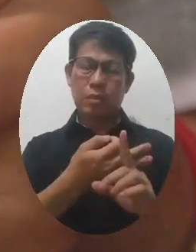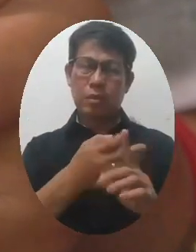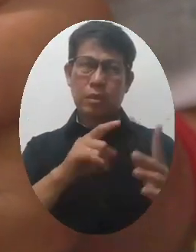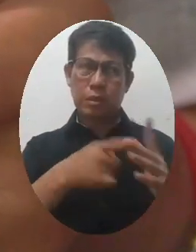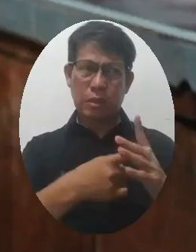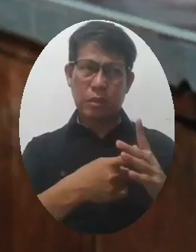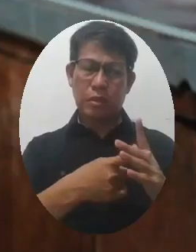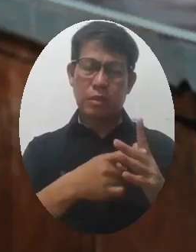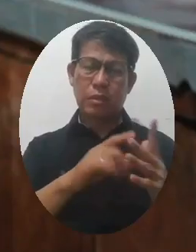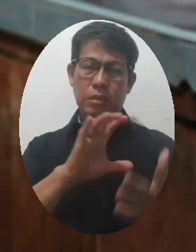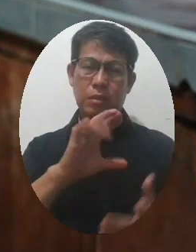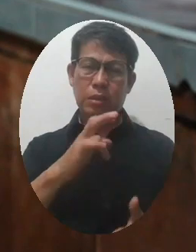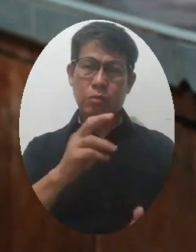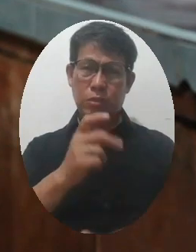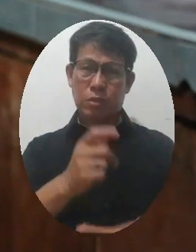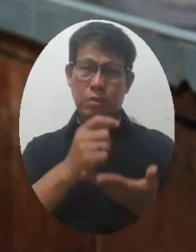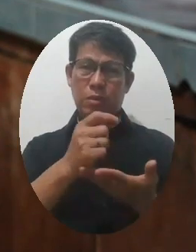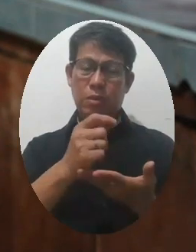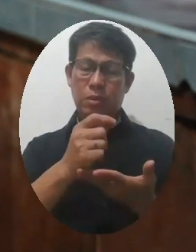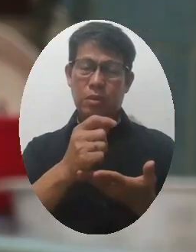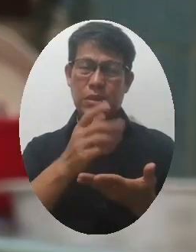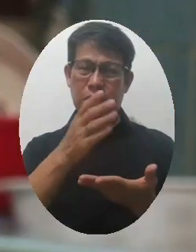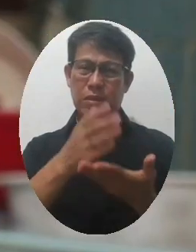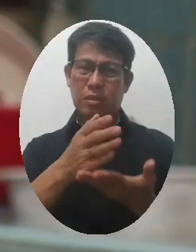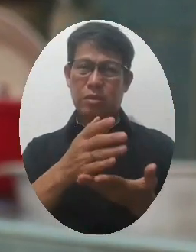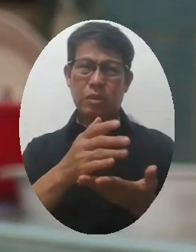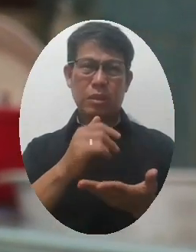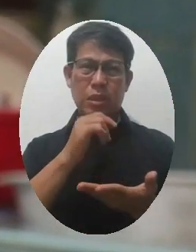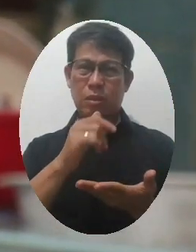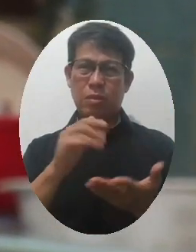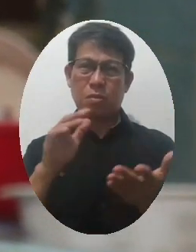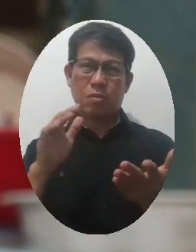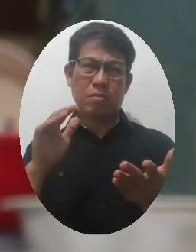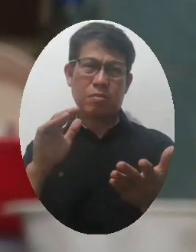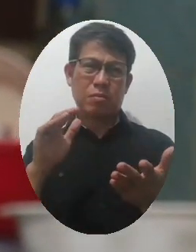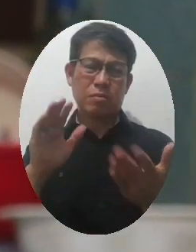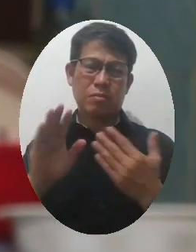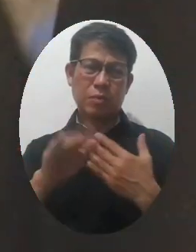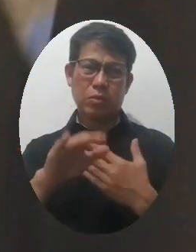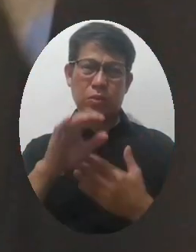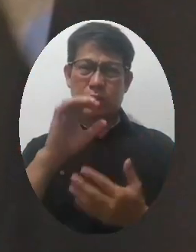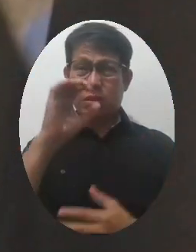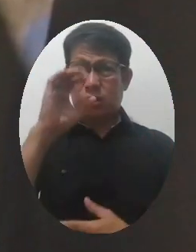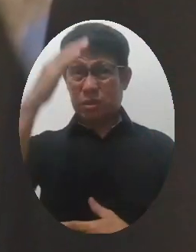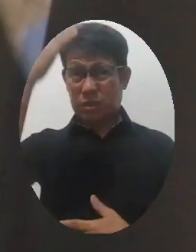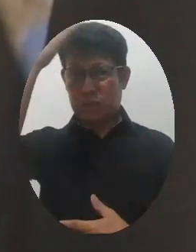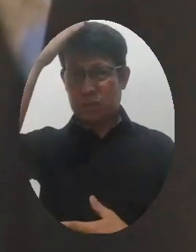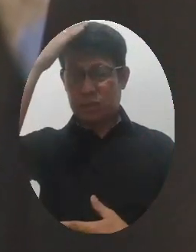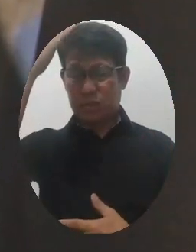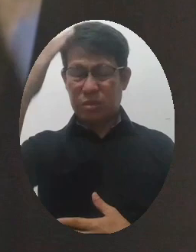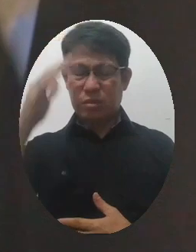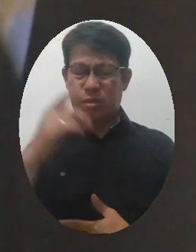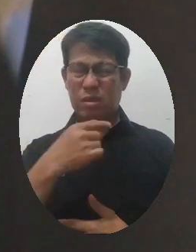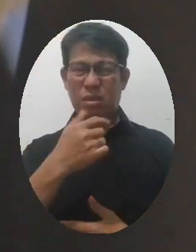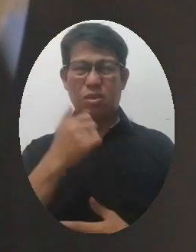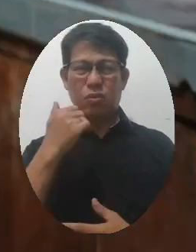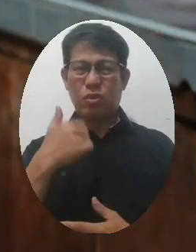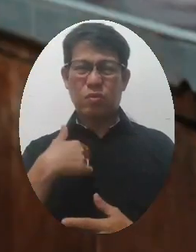lang po kami nag-start ng chemotherapy. Hindi kami na pumayag na mag-back to zero siya. Pero sabi ko, ayoko na po